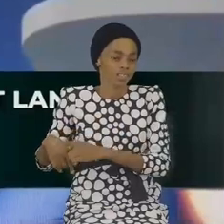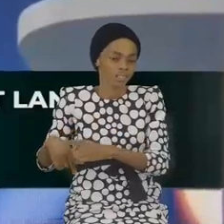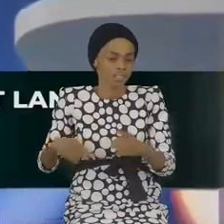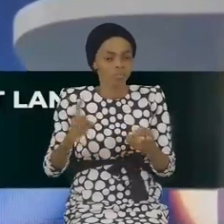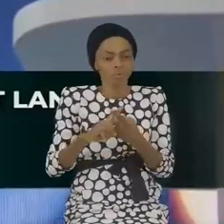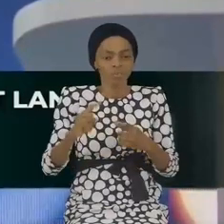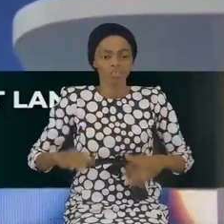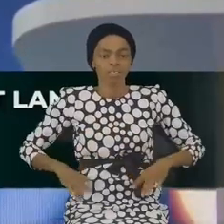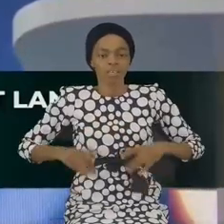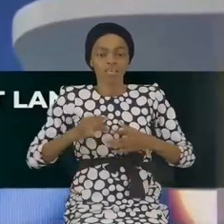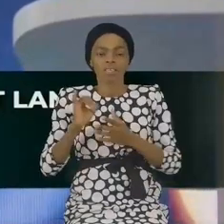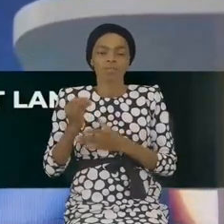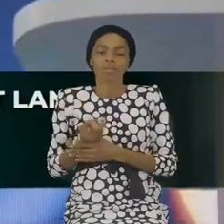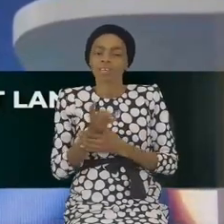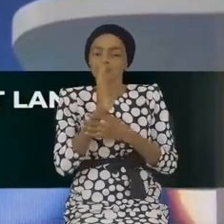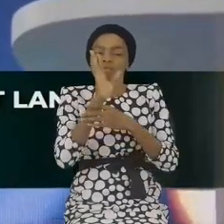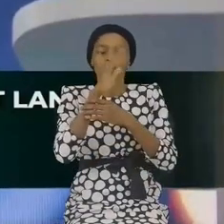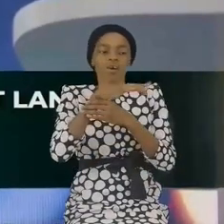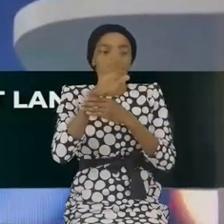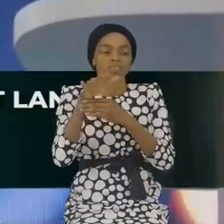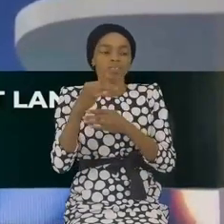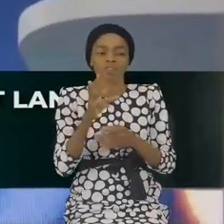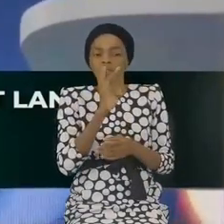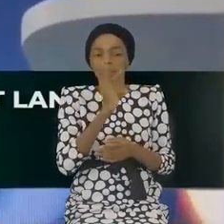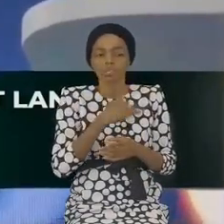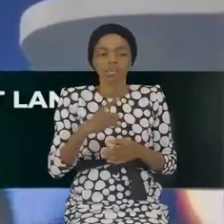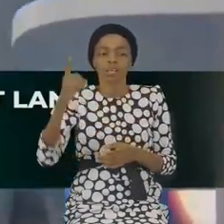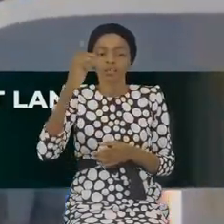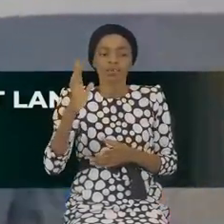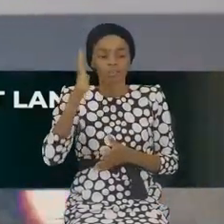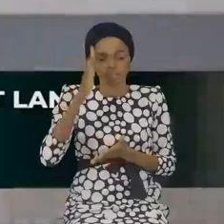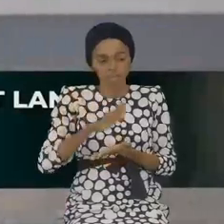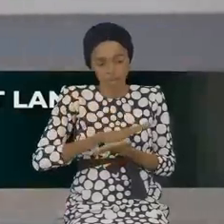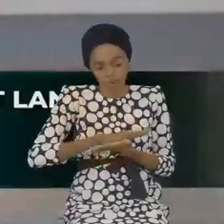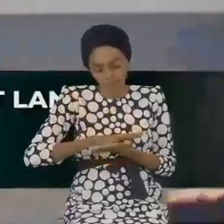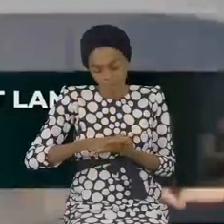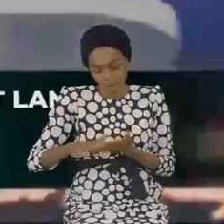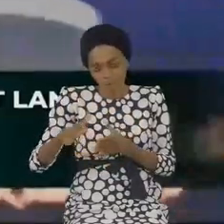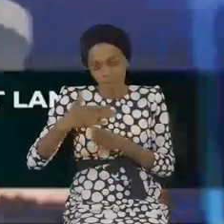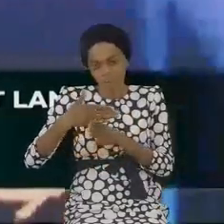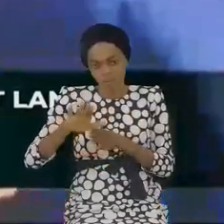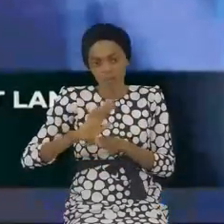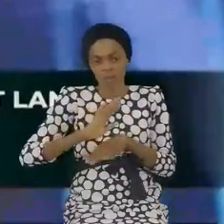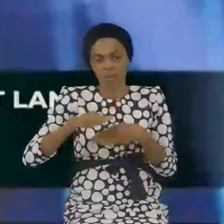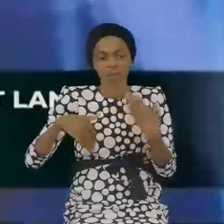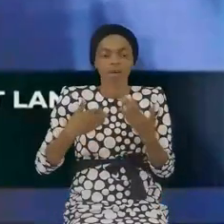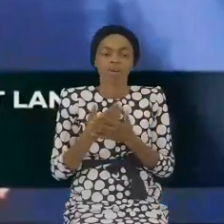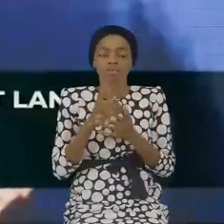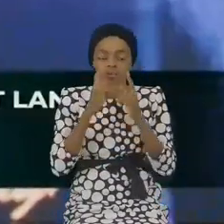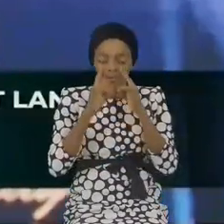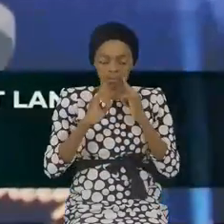Et Dieu essuiera toute larme de leurs yeux.